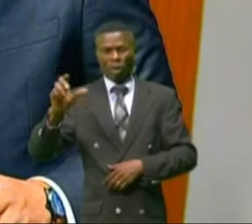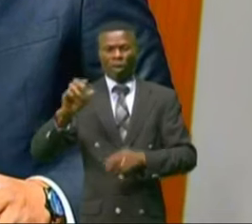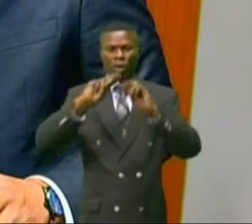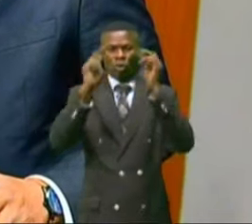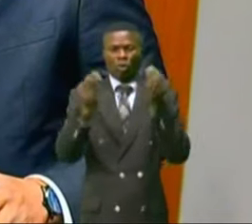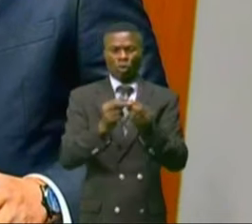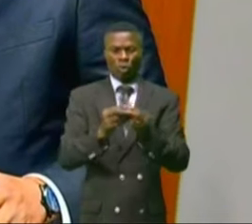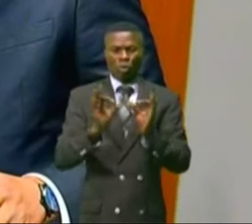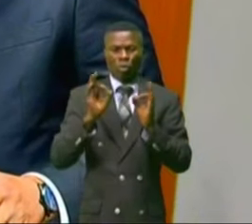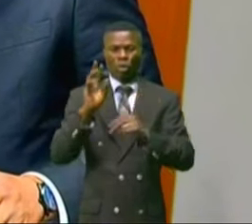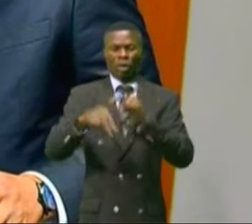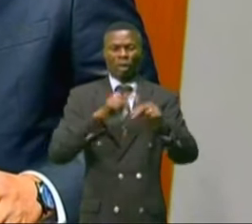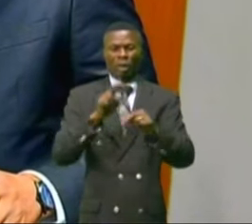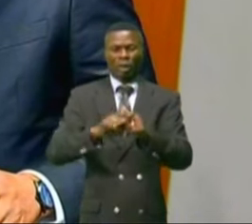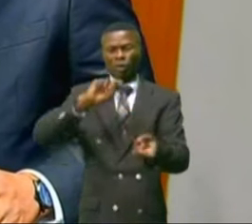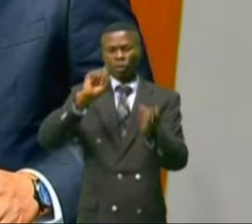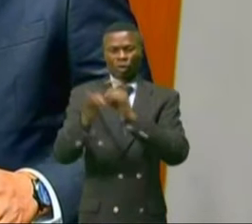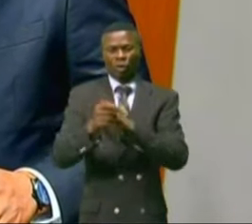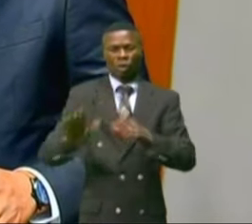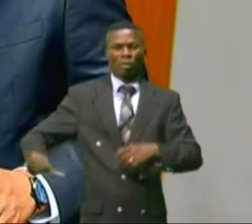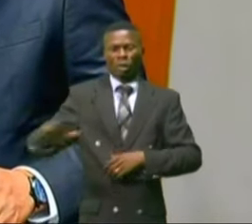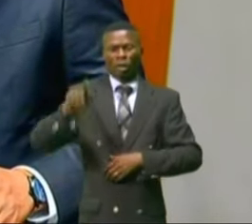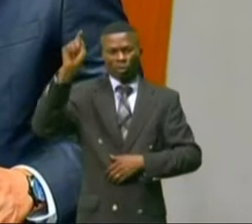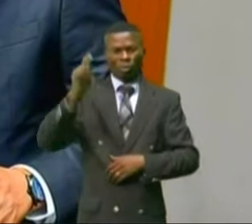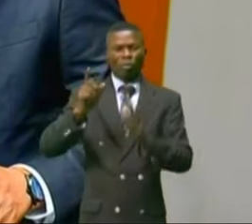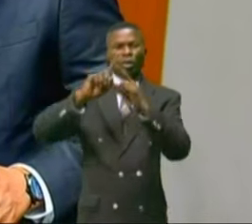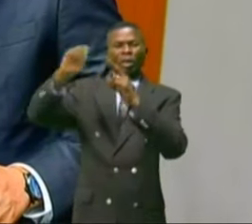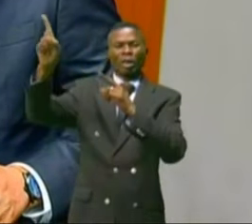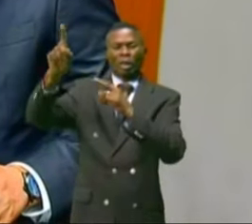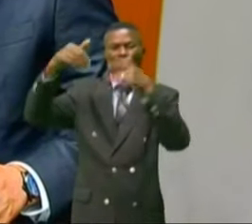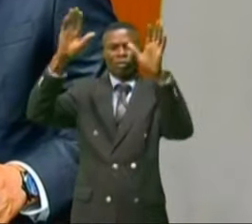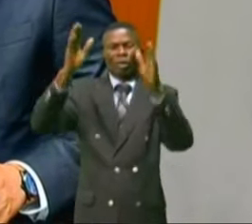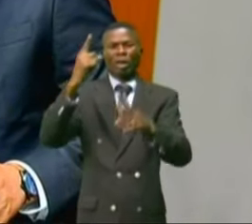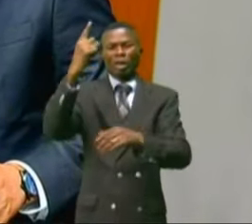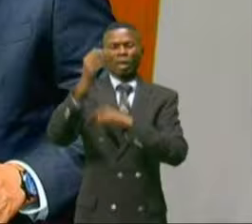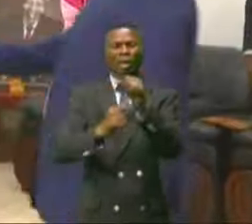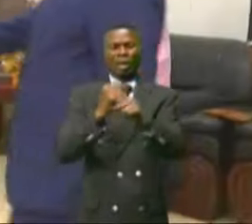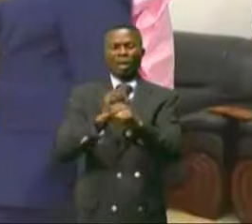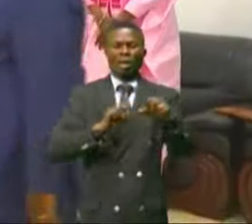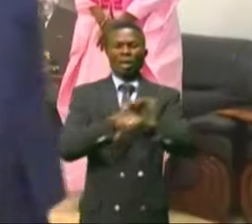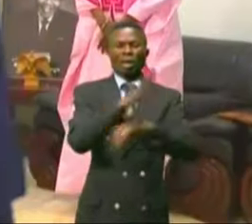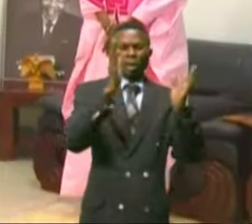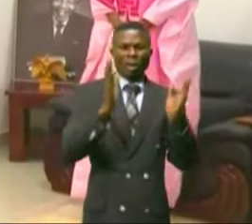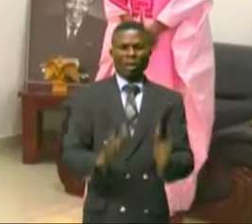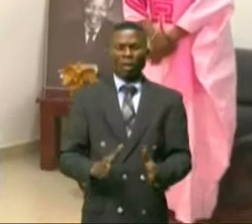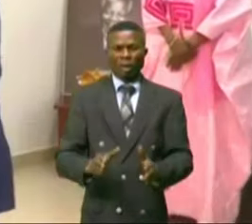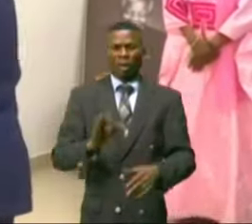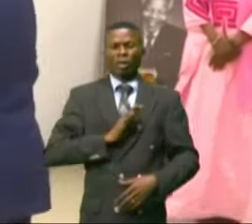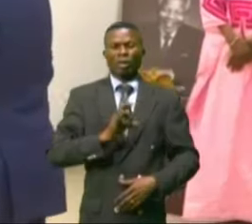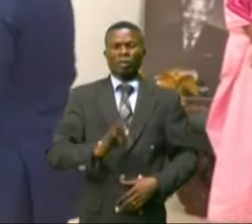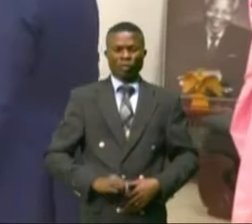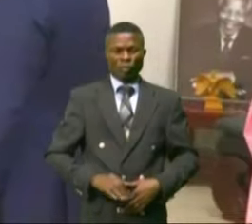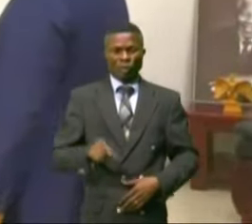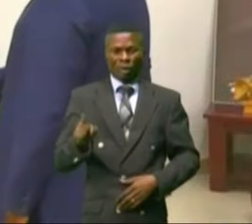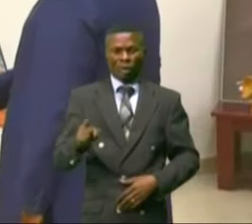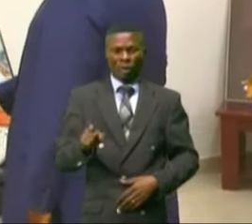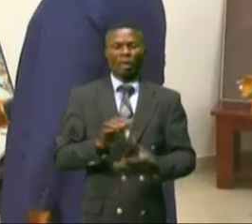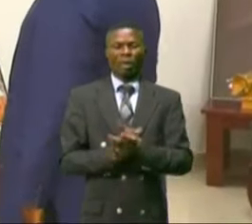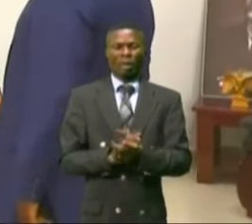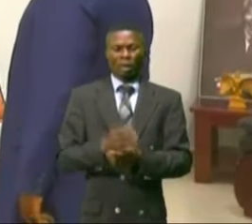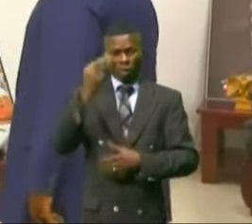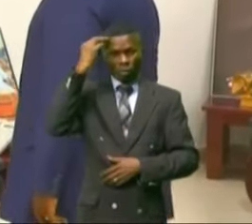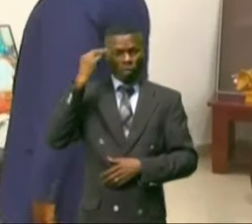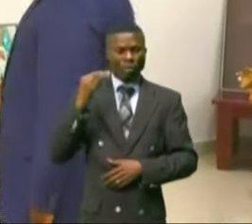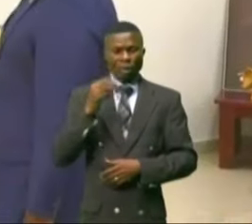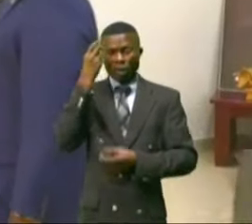National du Changement au Tchad, exilé à l'étranger pendant plus d'une année. Les envoyés spéciaux du facilitateur Didier Mazenga Mukanzu, ministre